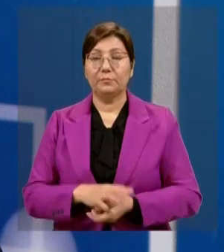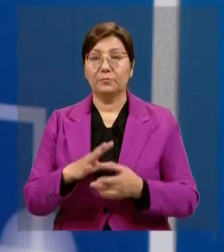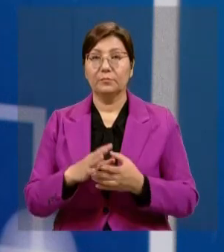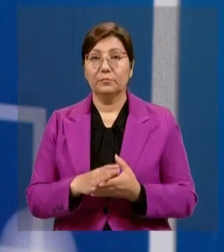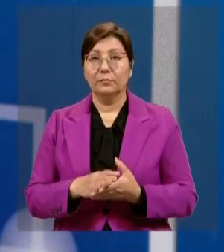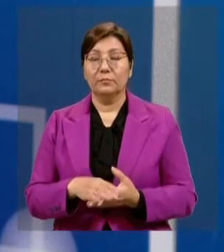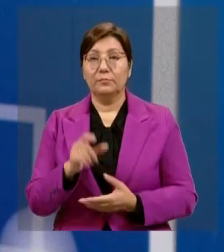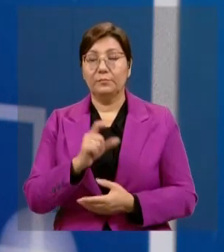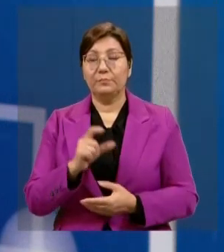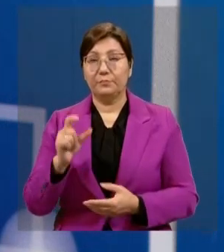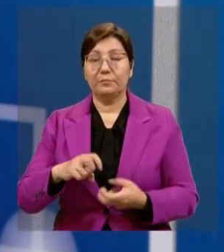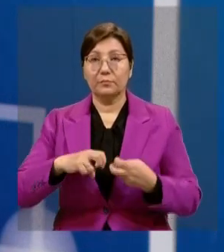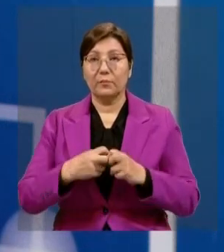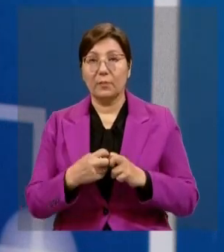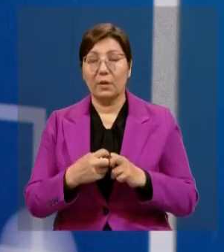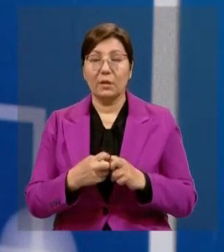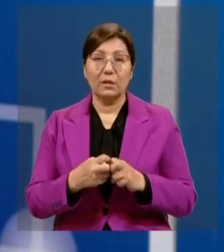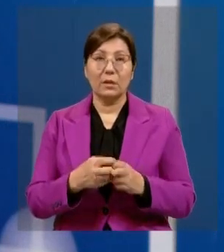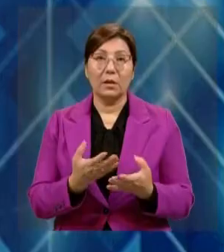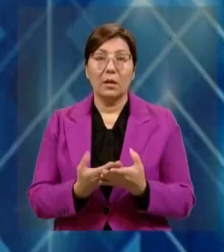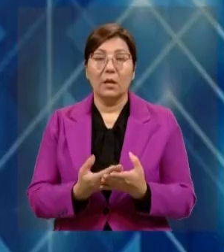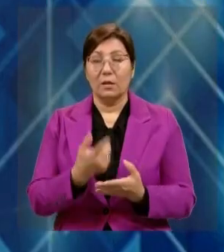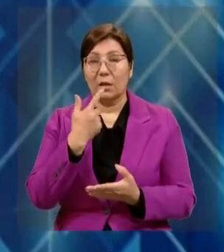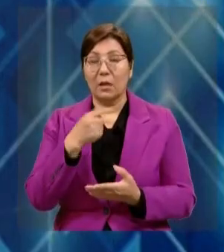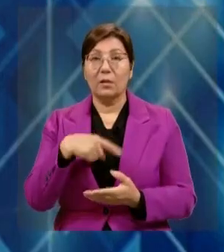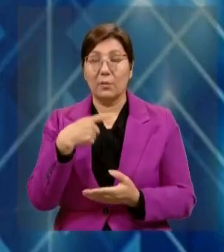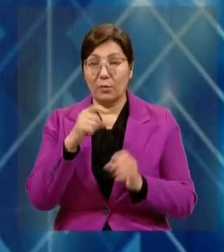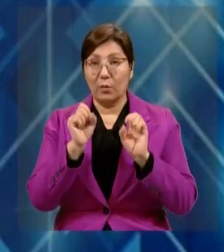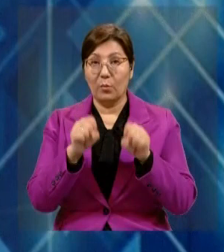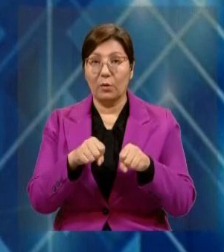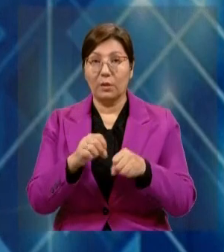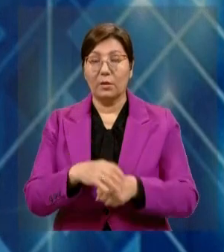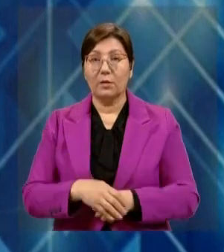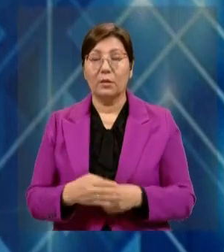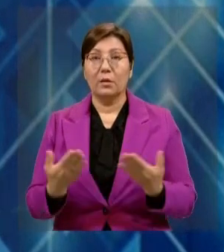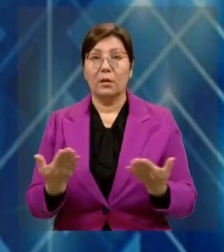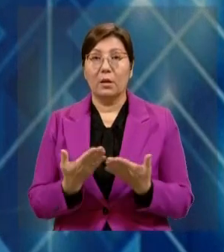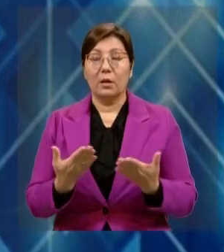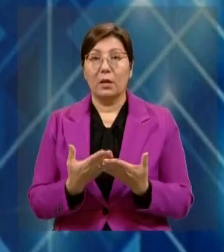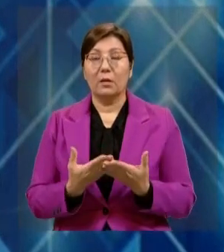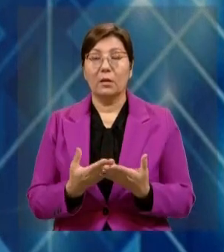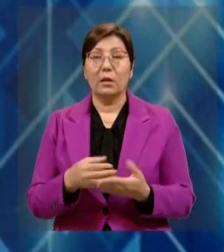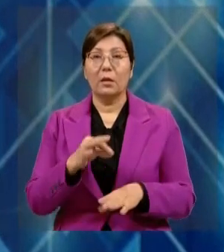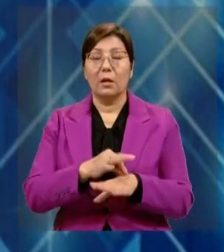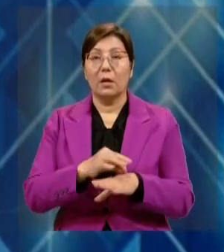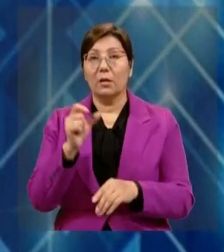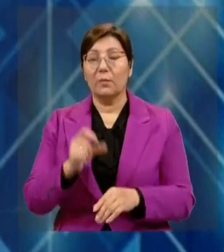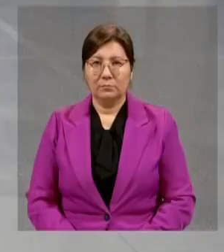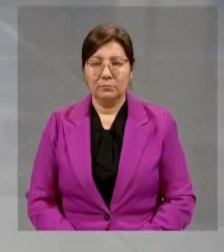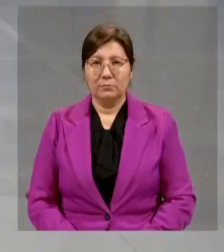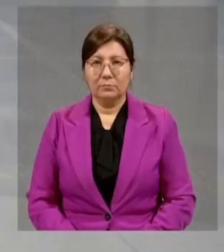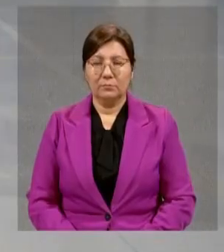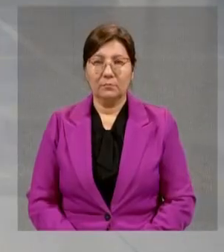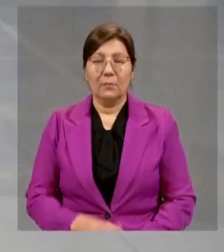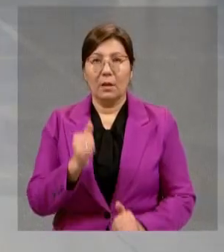тілмен айтқанда адам сүйегіндегі жетілмеген қан деп айта аламыз ба? Олай айтуға болады, яғни. Қандай санаттағы науқастарға керек бұл қан түрі?